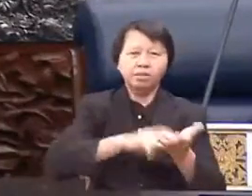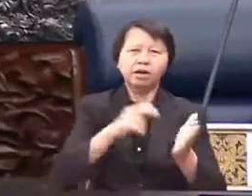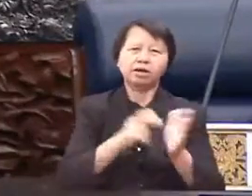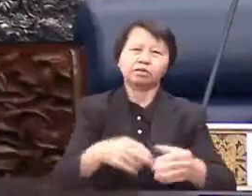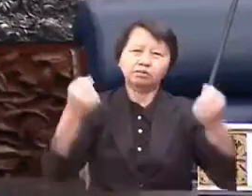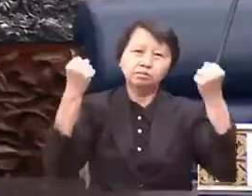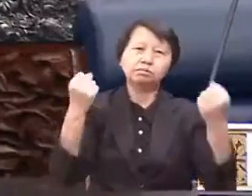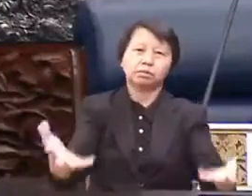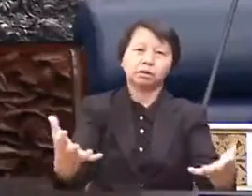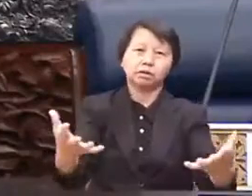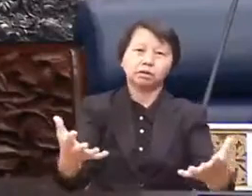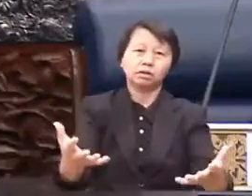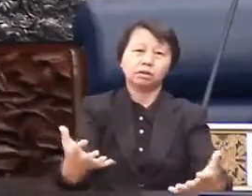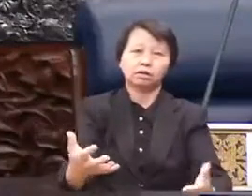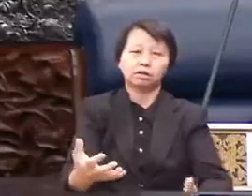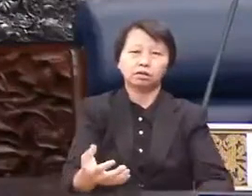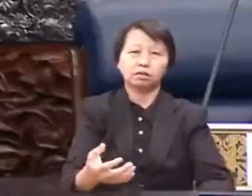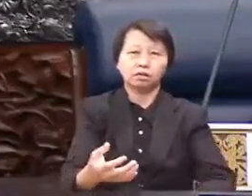banyak